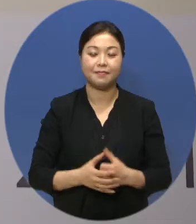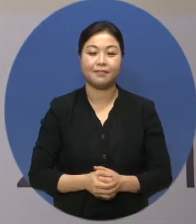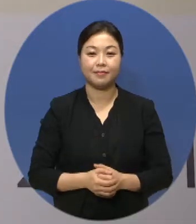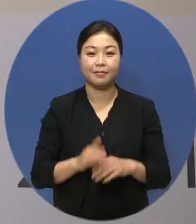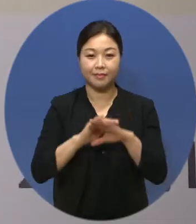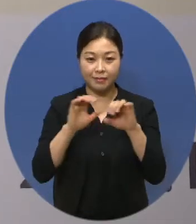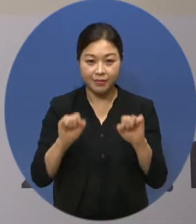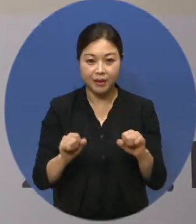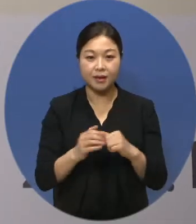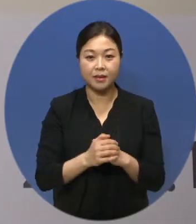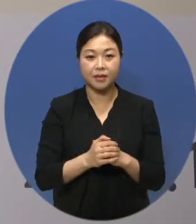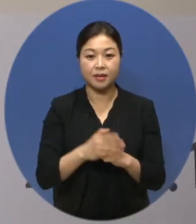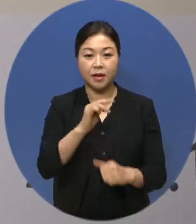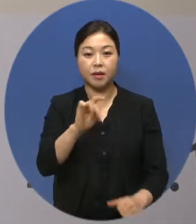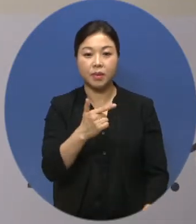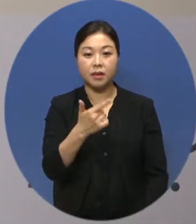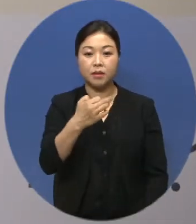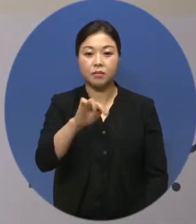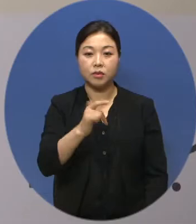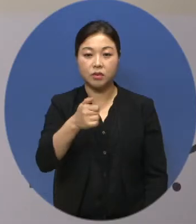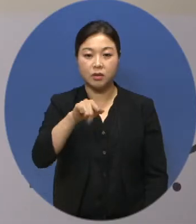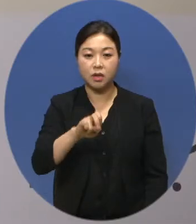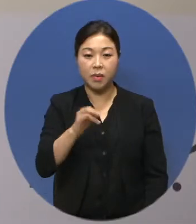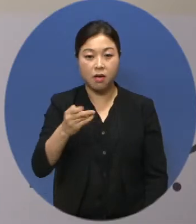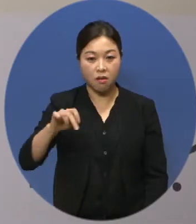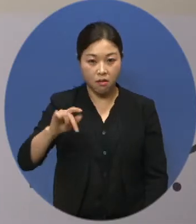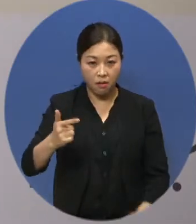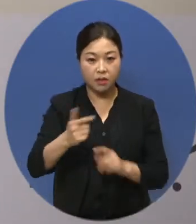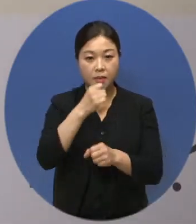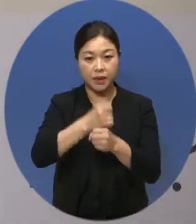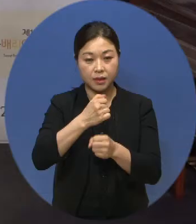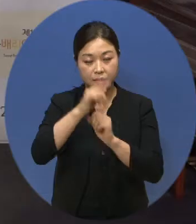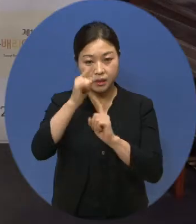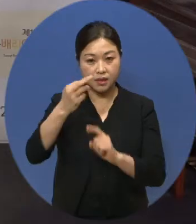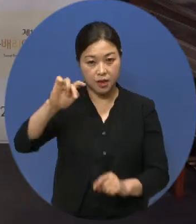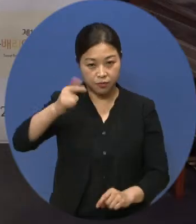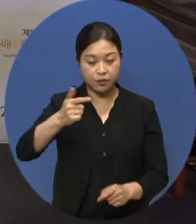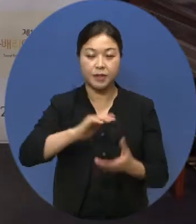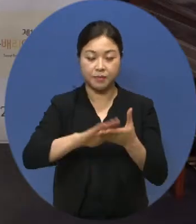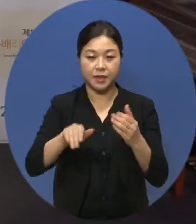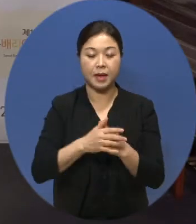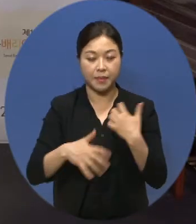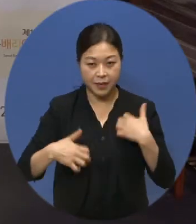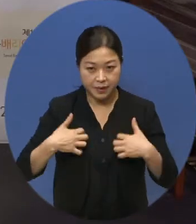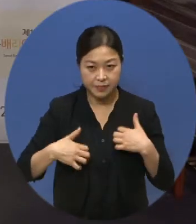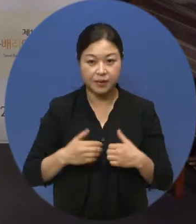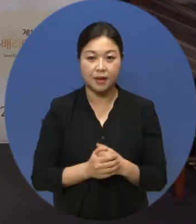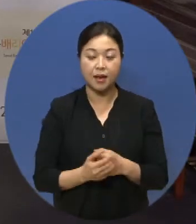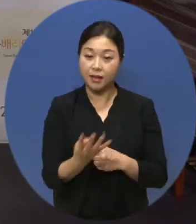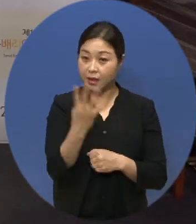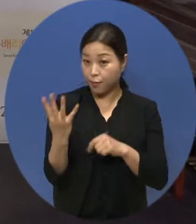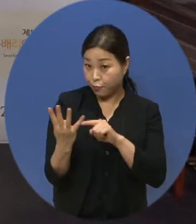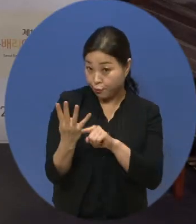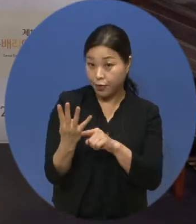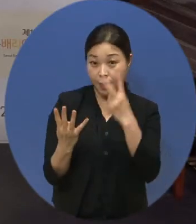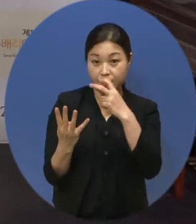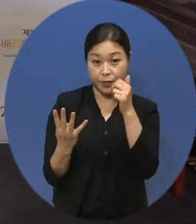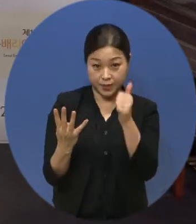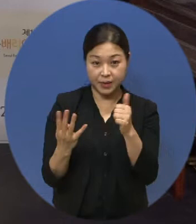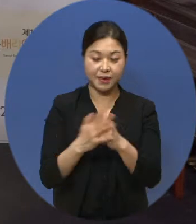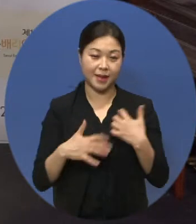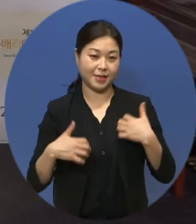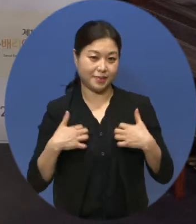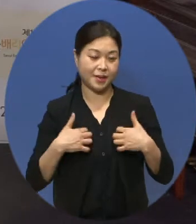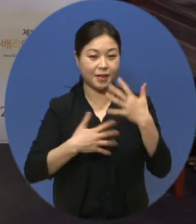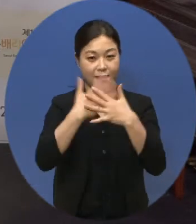네, 안녕하세요. 판문점 에어컨 연출한 이태훈입니다. 반갑습니다. 네, 반갑습니다. 이 네 분의 감독님들과 재미있는 시네